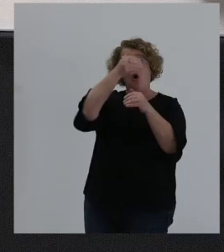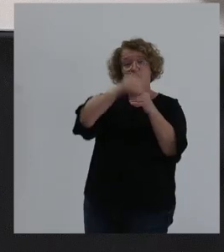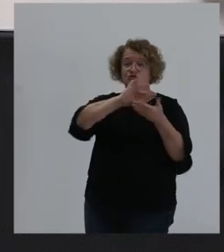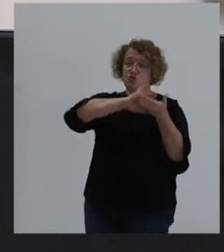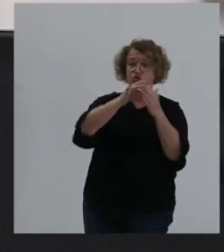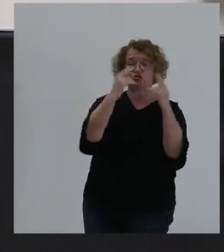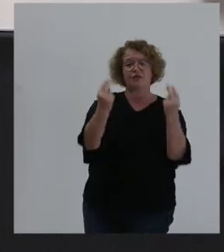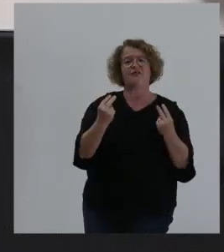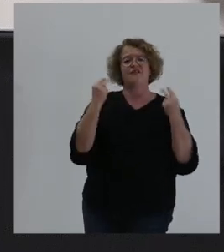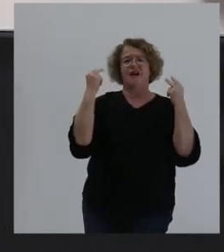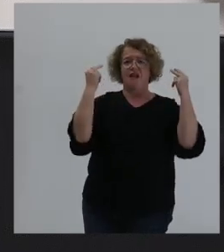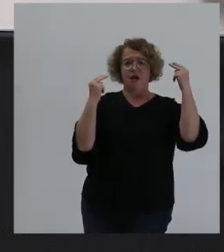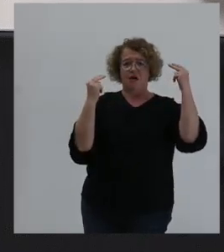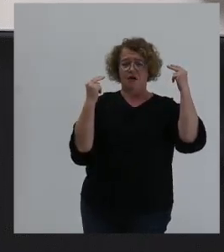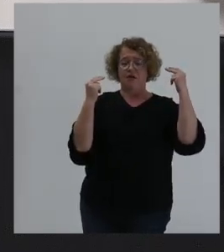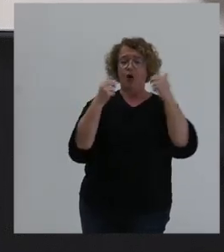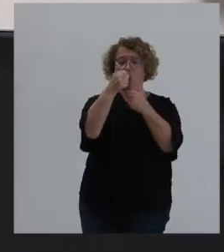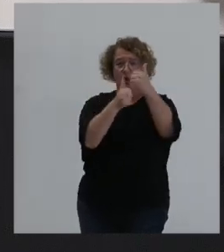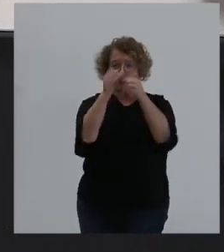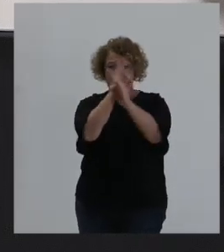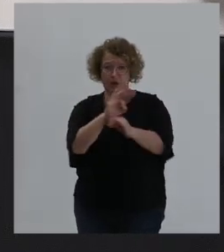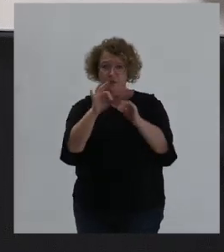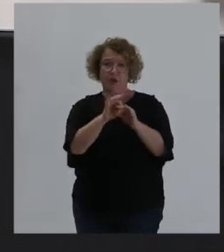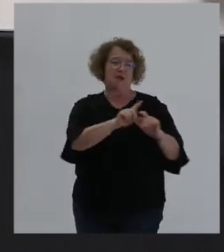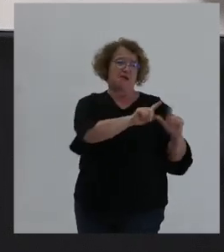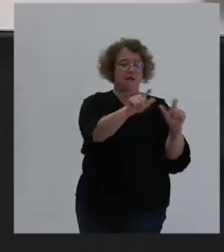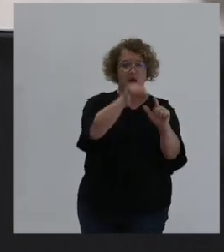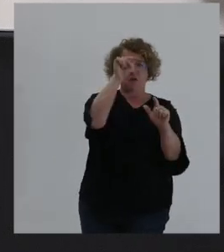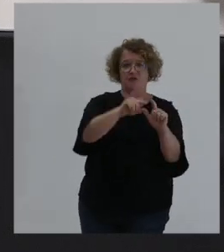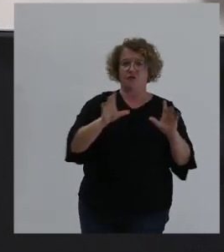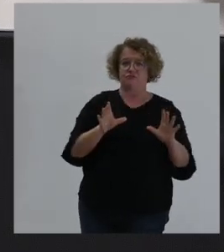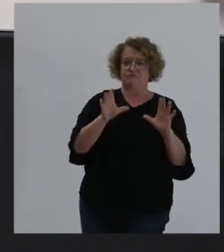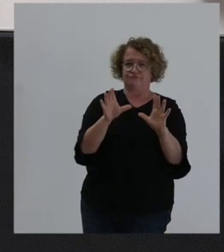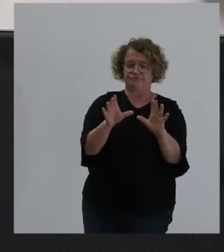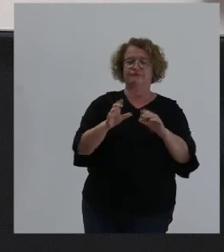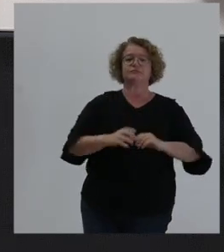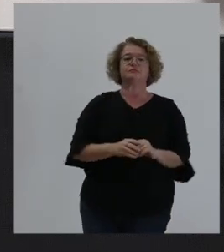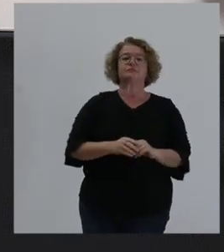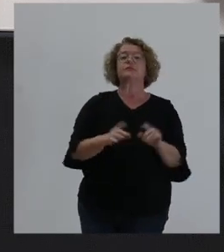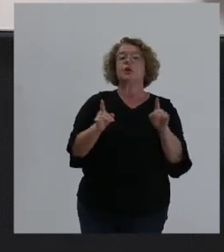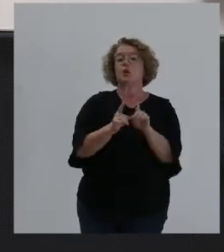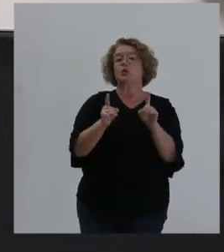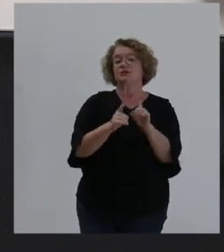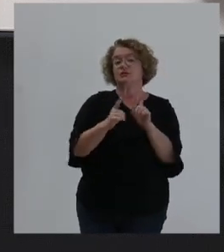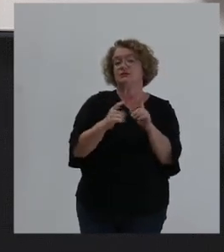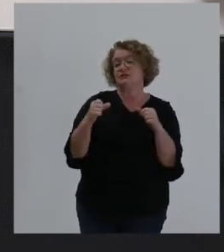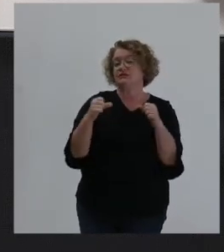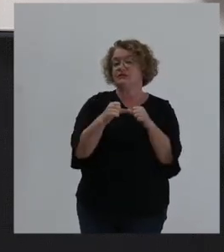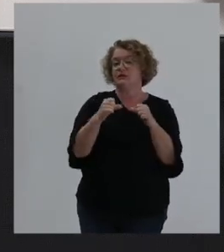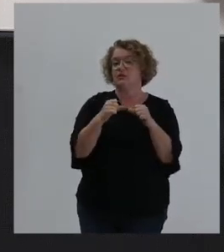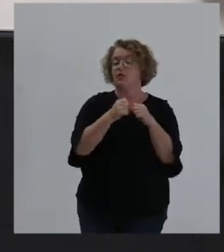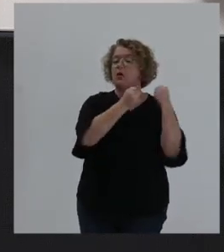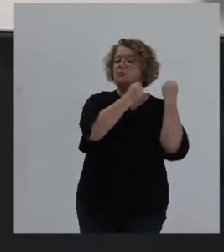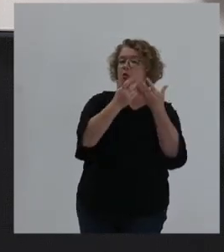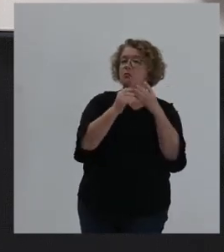les autres et qui méritent d'avoir une pleine présence. Nous engageons un travail de rééquilibrage dans cette future offre